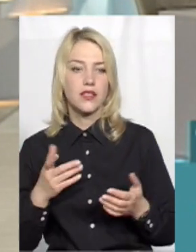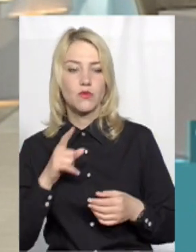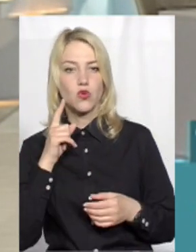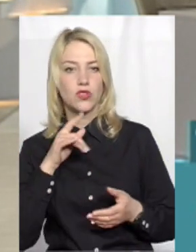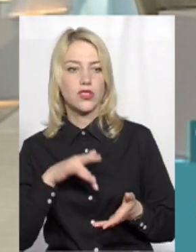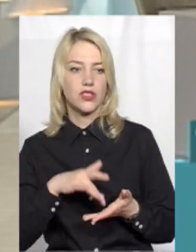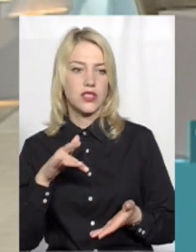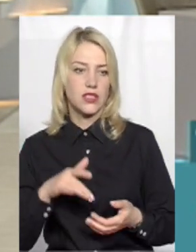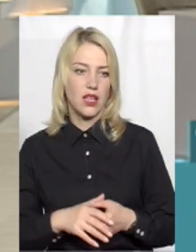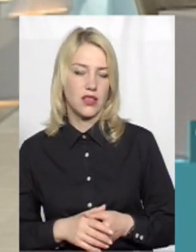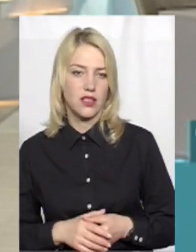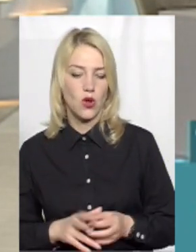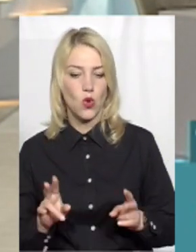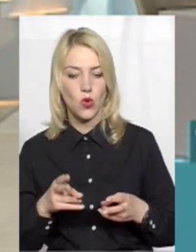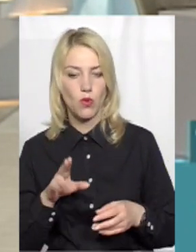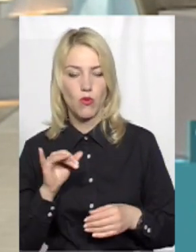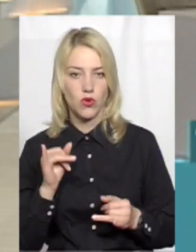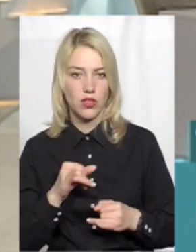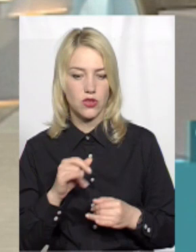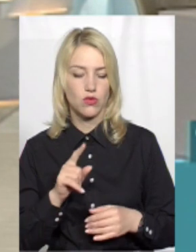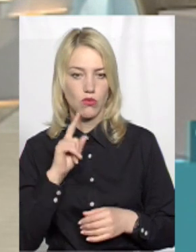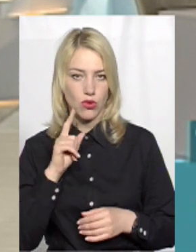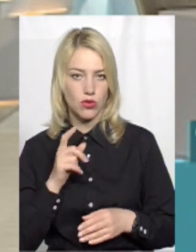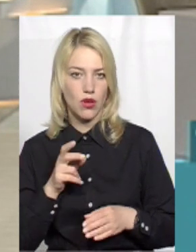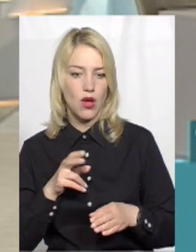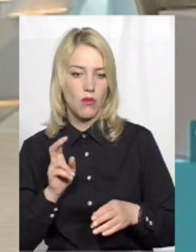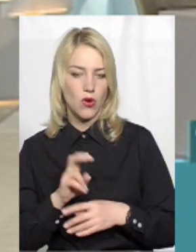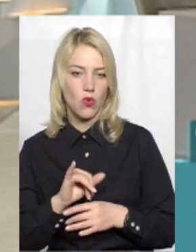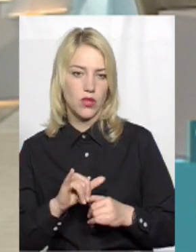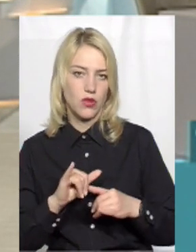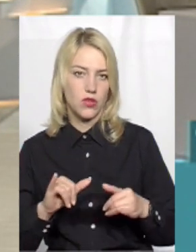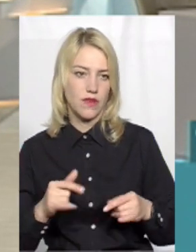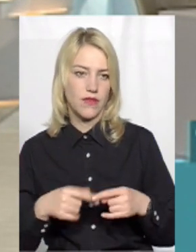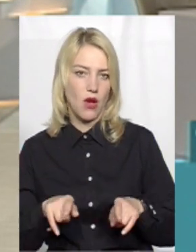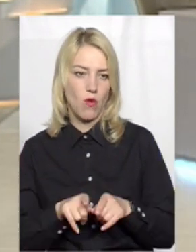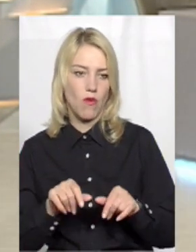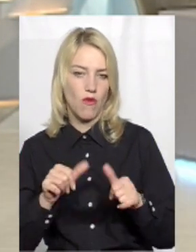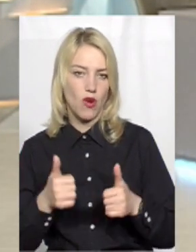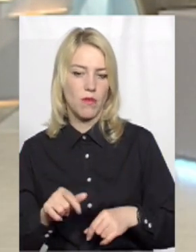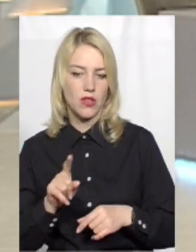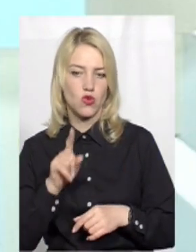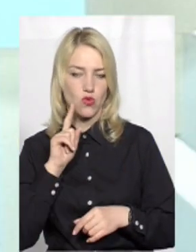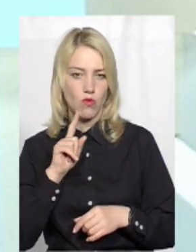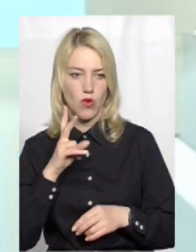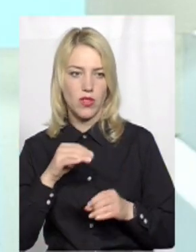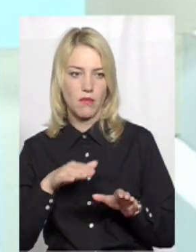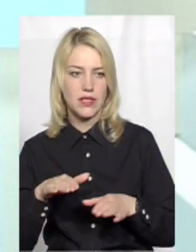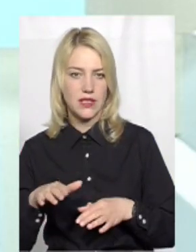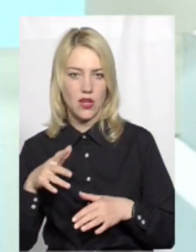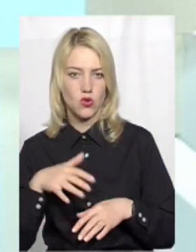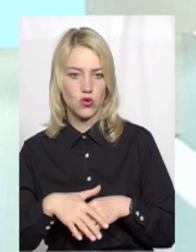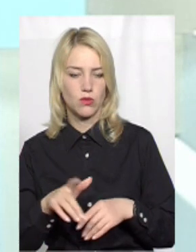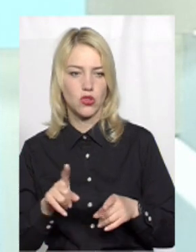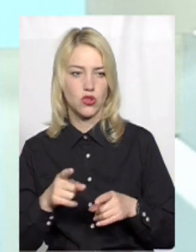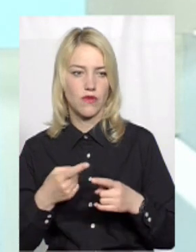молодіжні центри, клуби по інтересах, для того, щоб молодь приходила і вона розвивалася в такому форматі, для того, щоб молодь на місцях, вона розуміла,